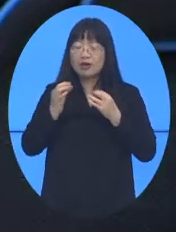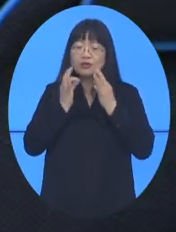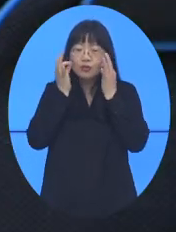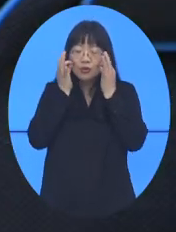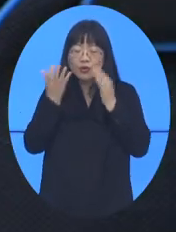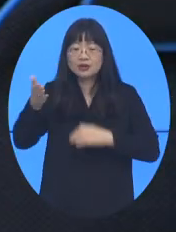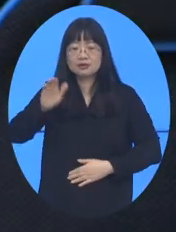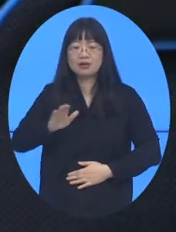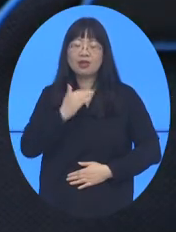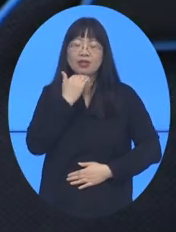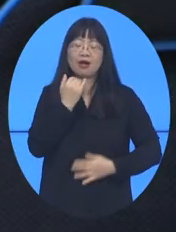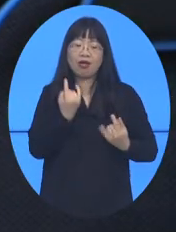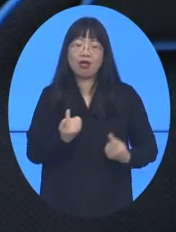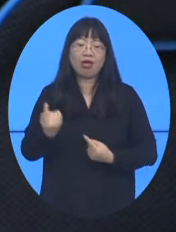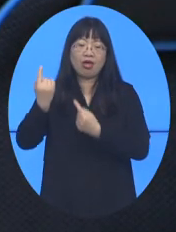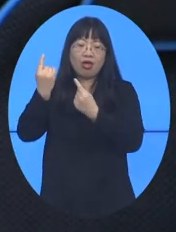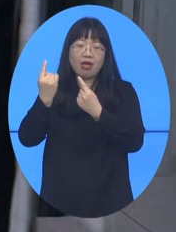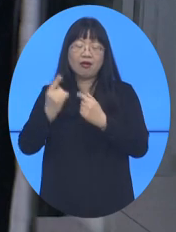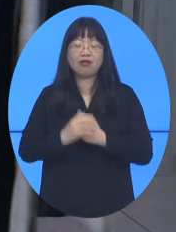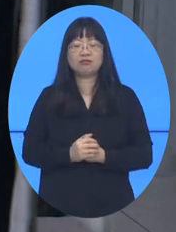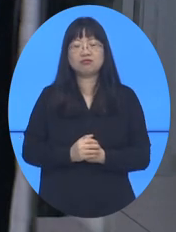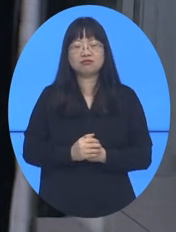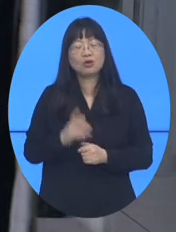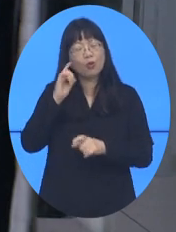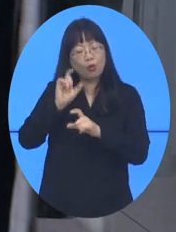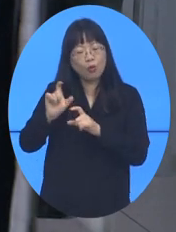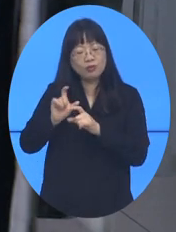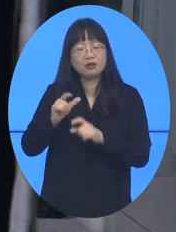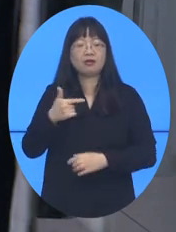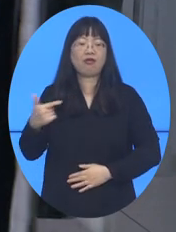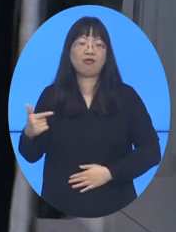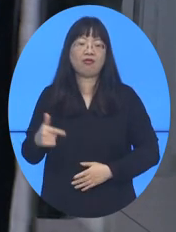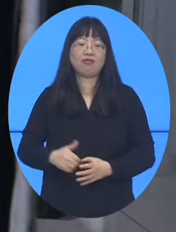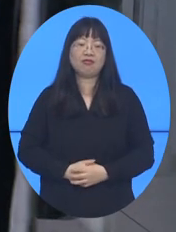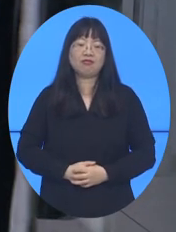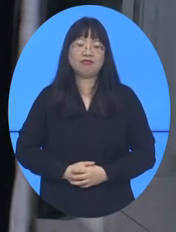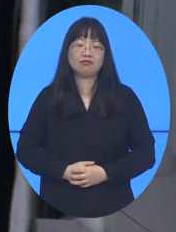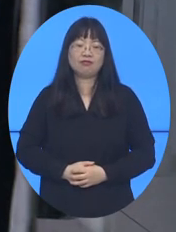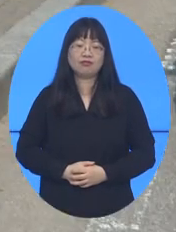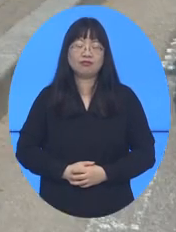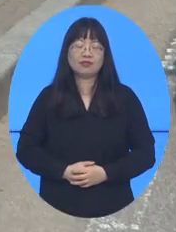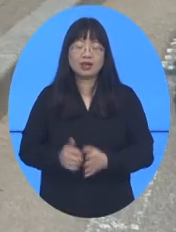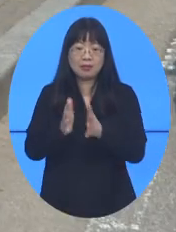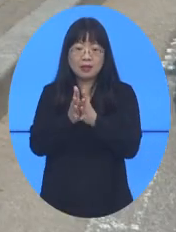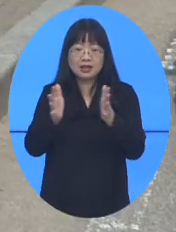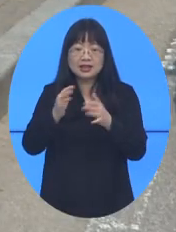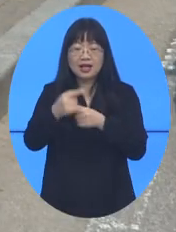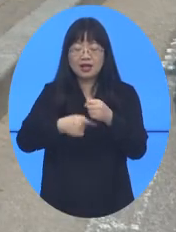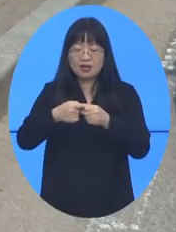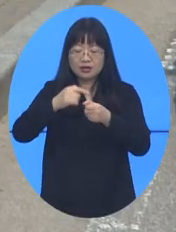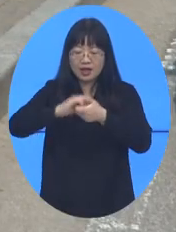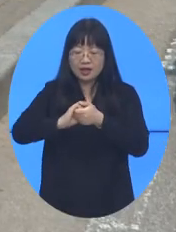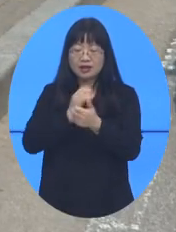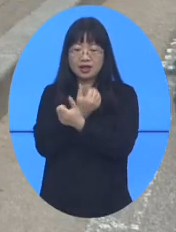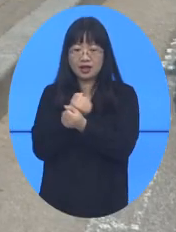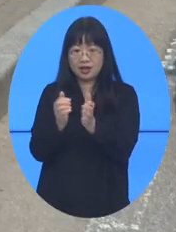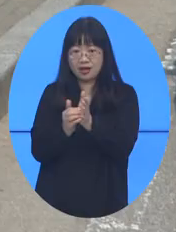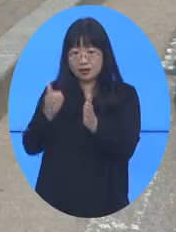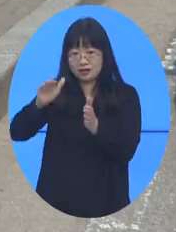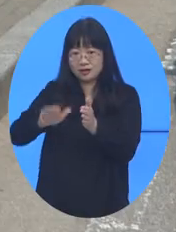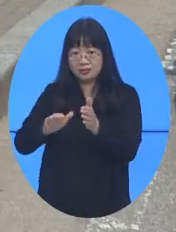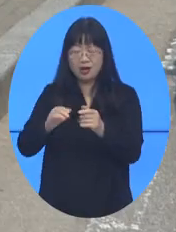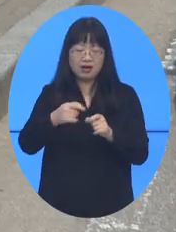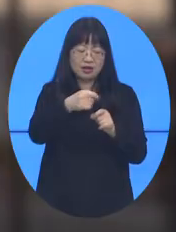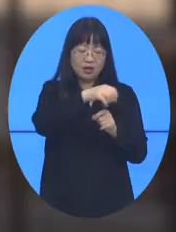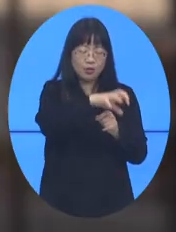이렇게 최선을 다하지만 나이가 들수록 경비 노동자의 고민은 깊어집니다 해당 아파트는 1년 단위의